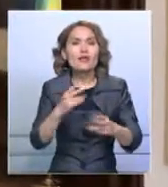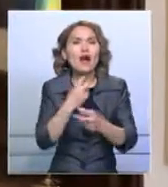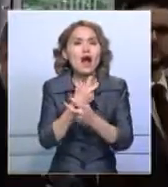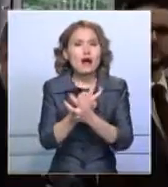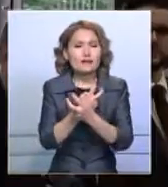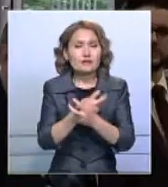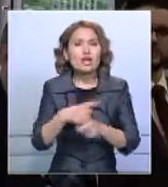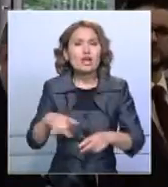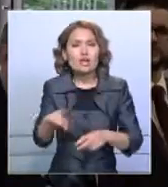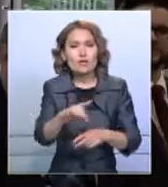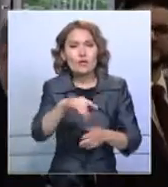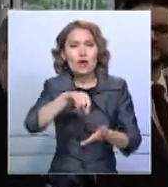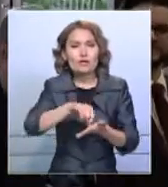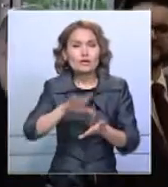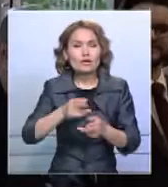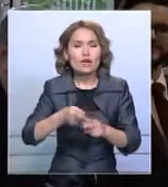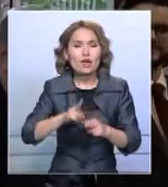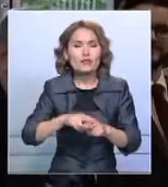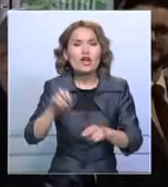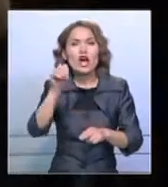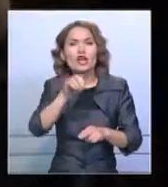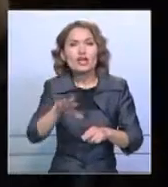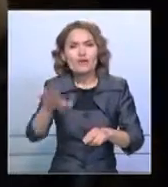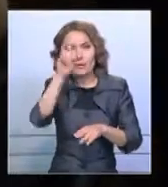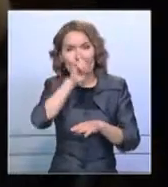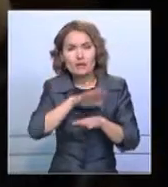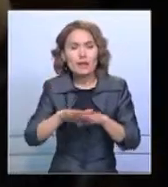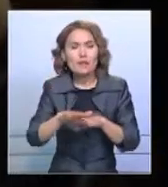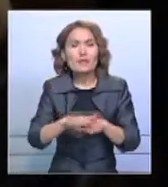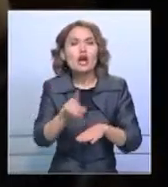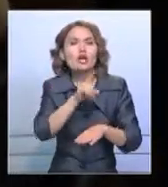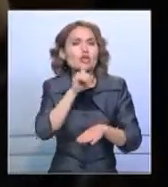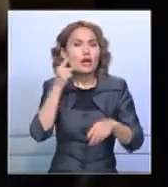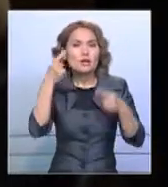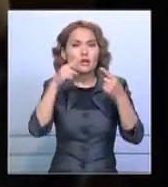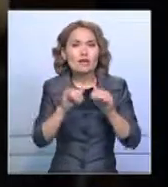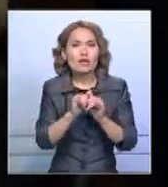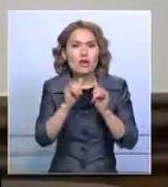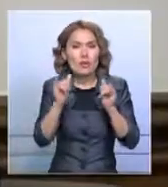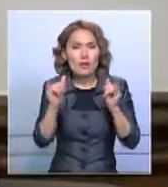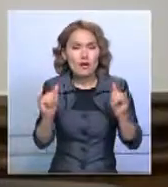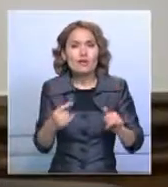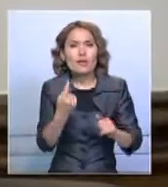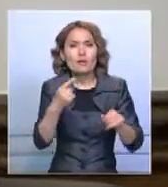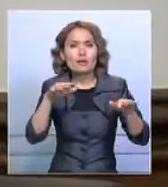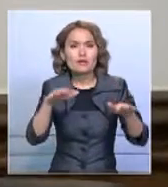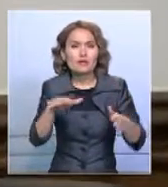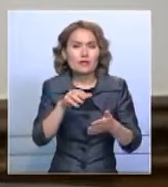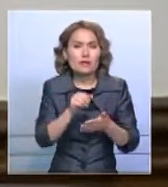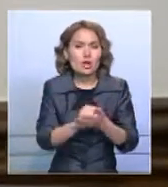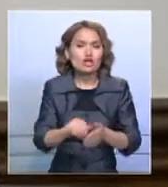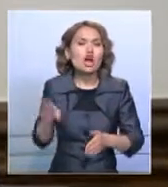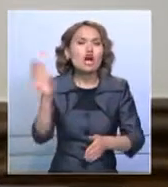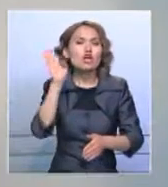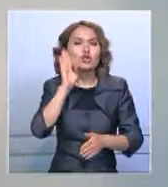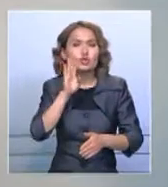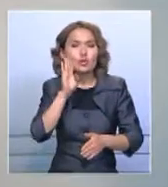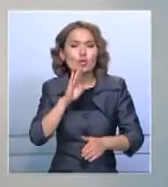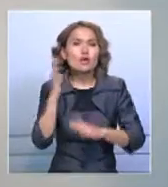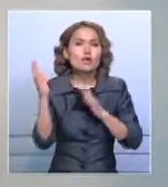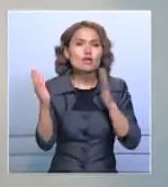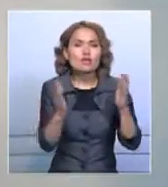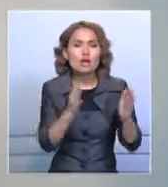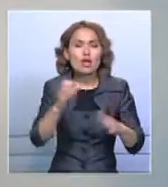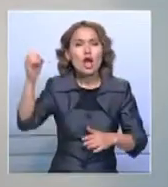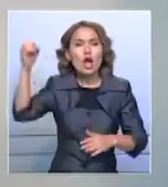басымдығы бар. Себебі еуропалық елдердің арасында жасыл технологияны дамытуда көшбасшы деп танылған. Су, жел және күн сәулесінен